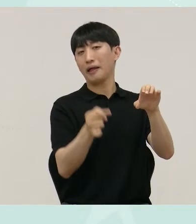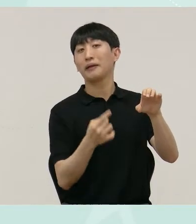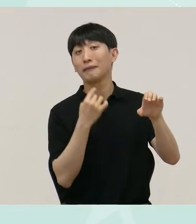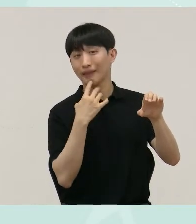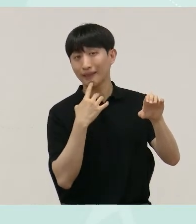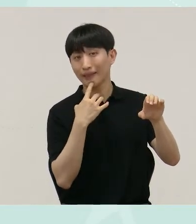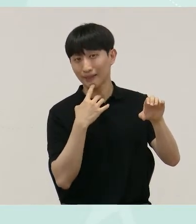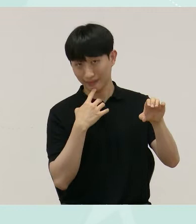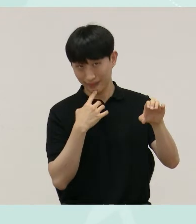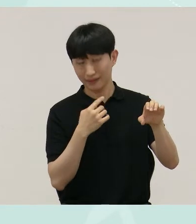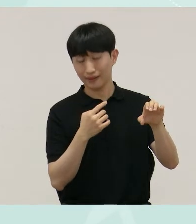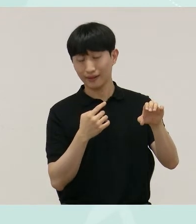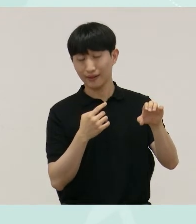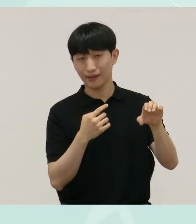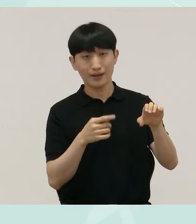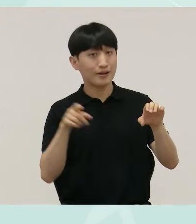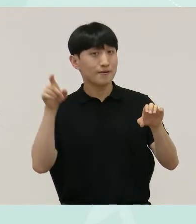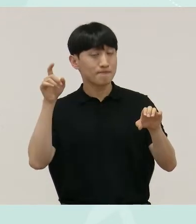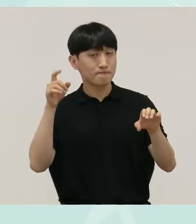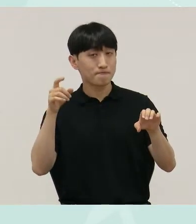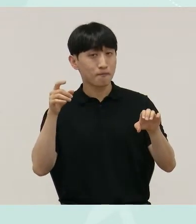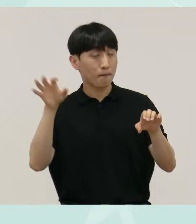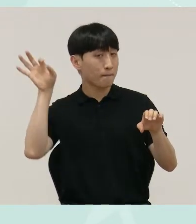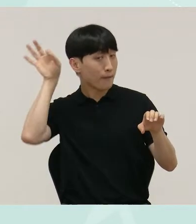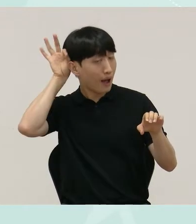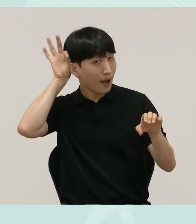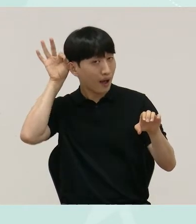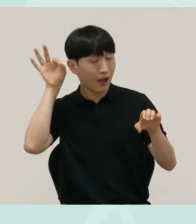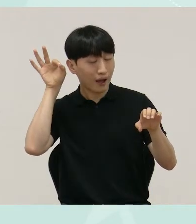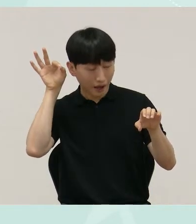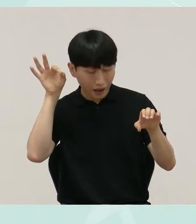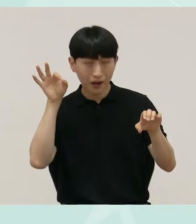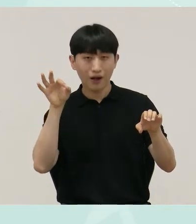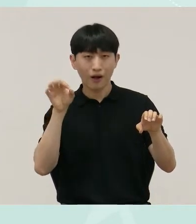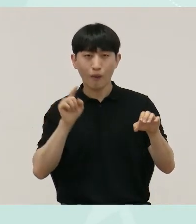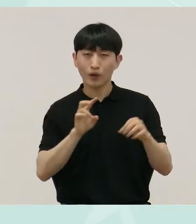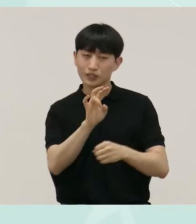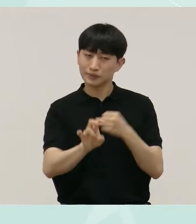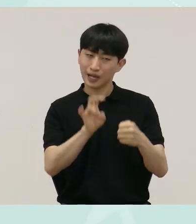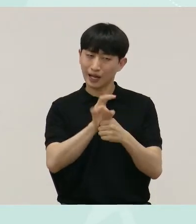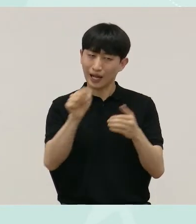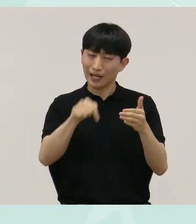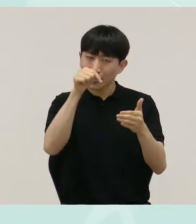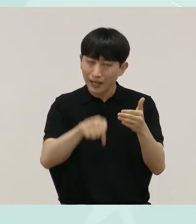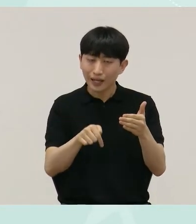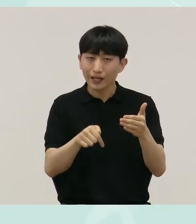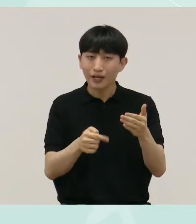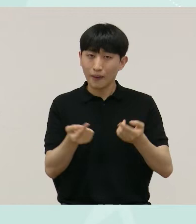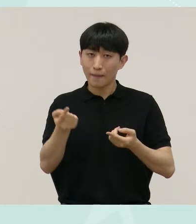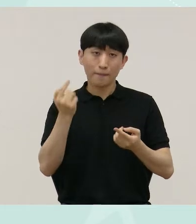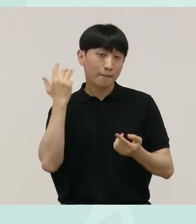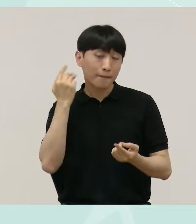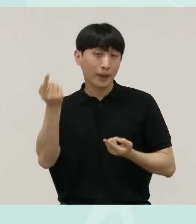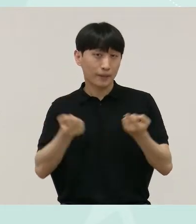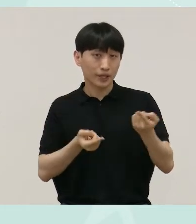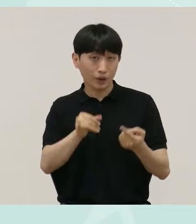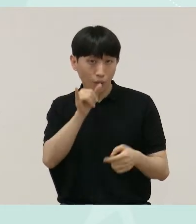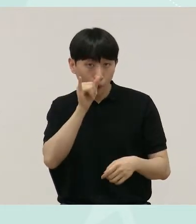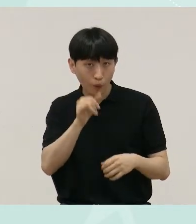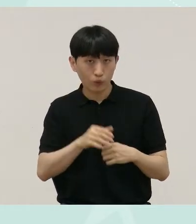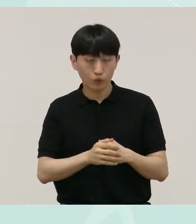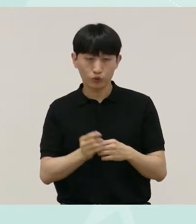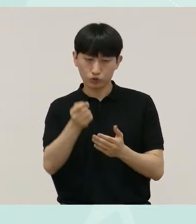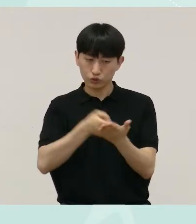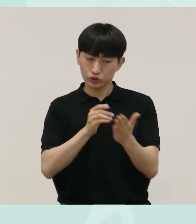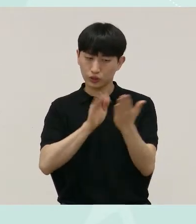사실은 기기 착용을 저희 병원 같은 경우는 이제 수술 후 24시간 내에 매핑을 하고 혹은 수술 후 일주일 이내 매핑을 해서